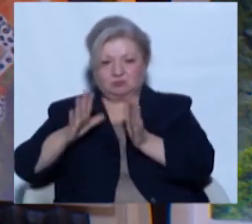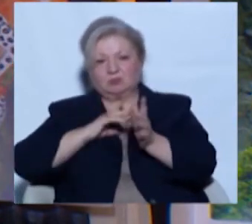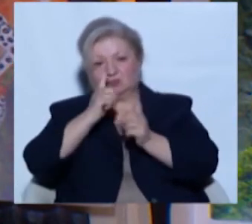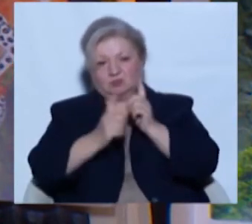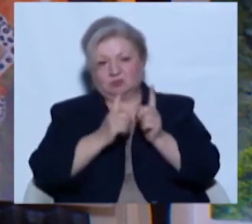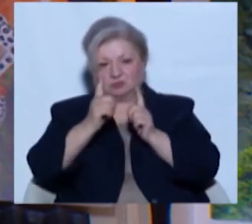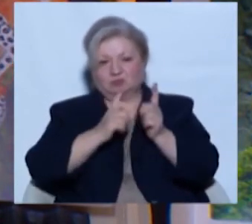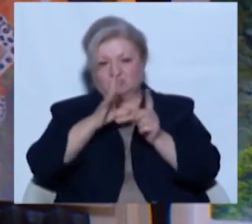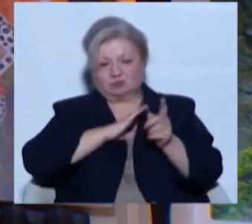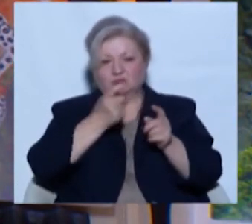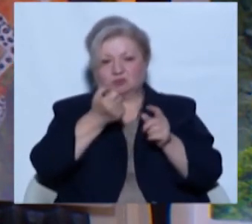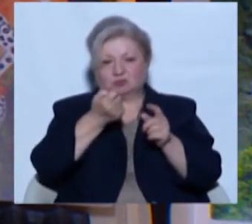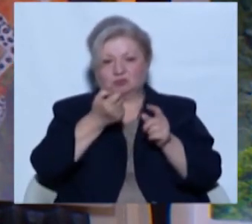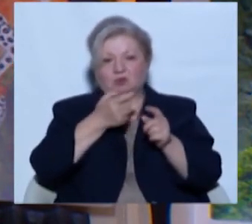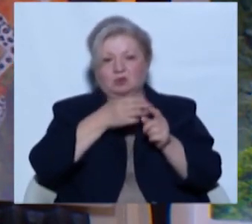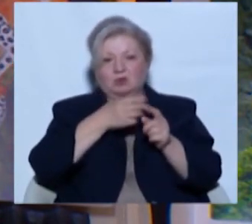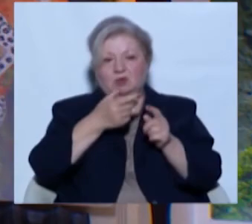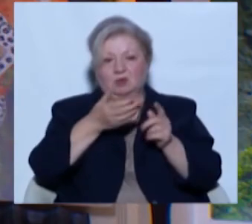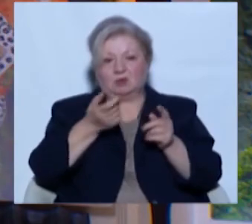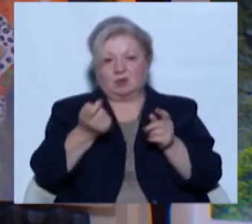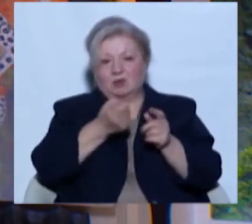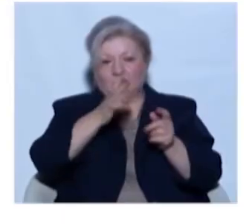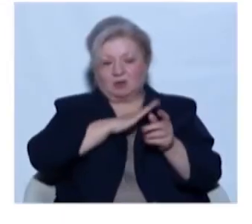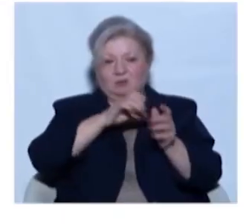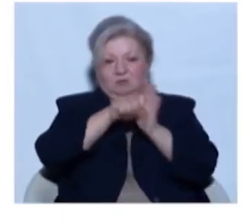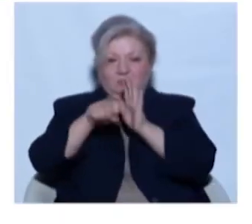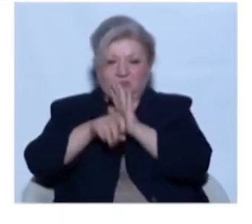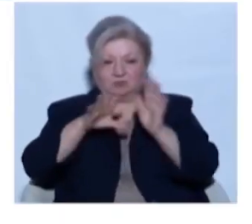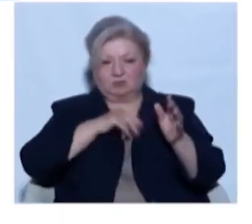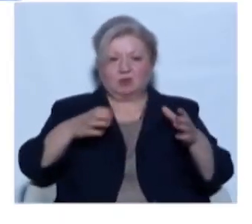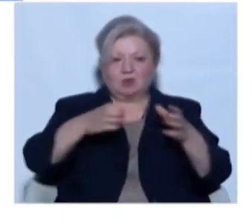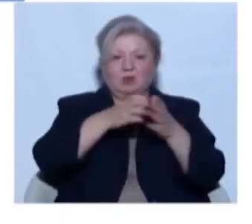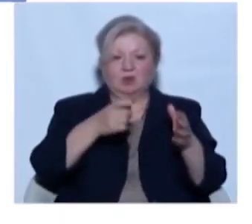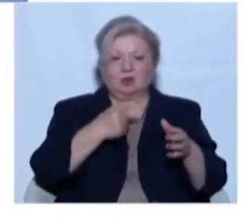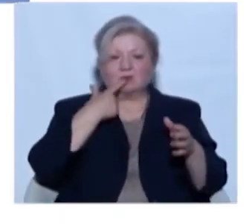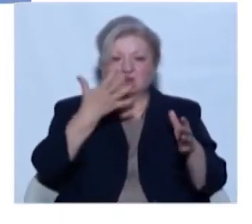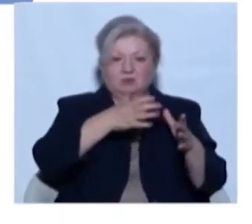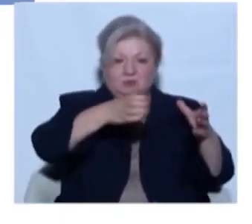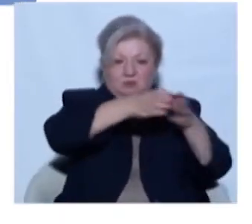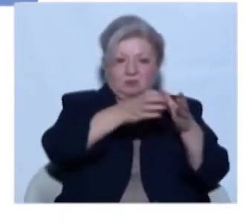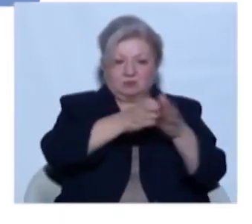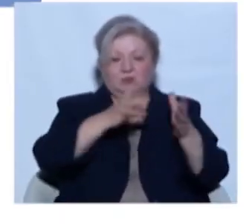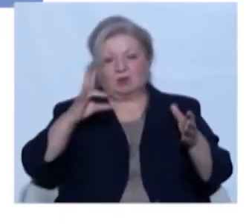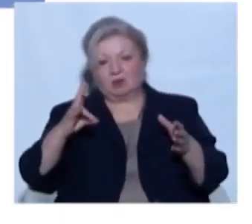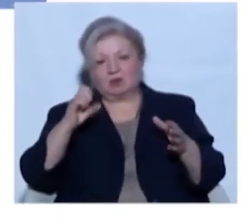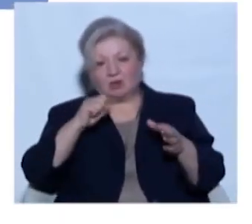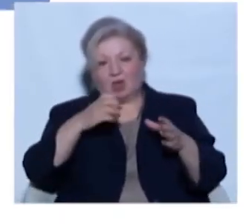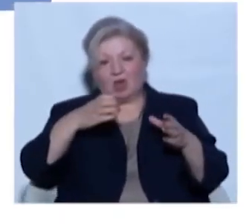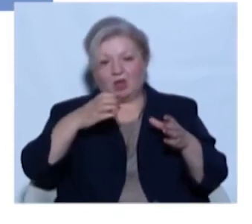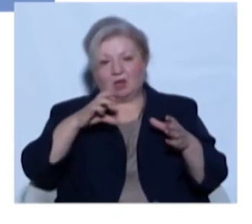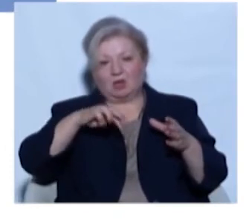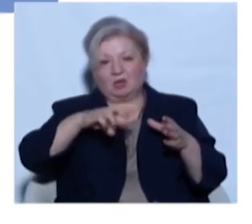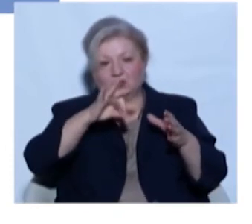უფრო ნაკლები მსხვერპლით განხორციელდა ამ ქვეყანაში სტაბილიზაცია. გაერთიანებული ერების ორგანიზაცია და ნატო მაქსიმალურად ცდილობდნენ